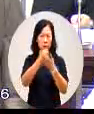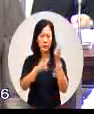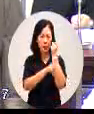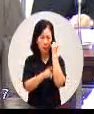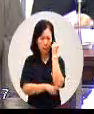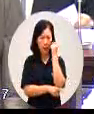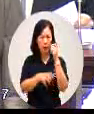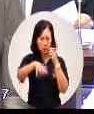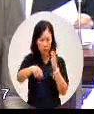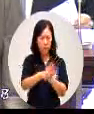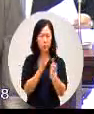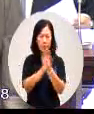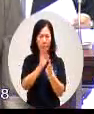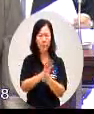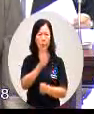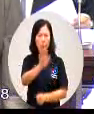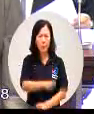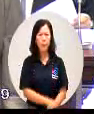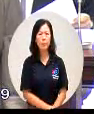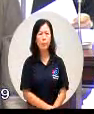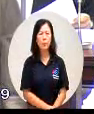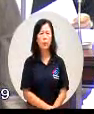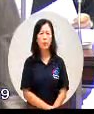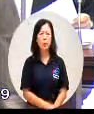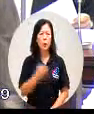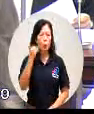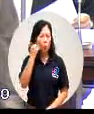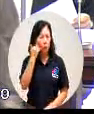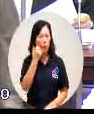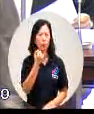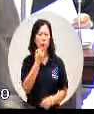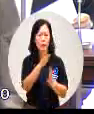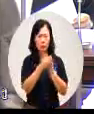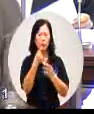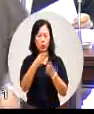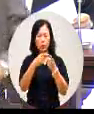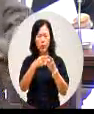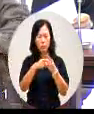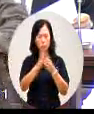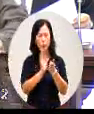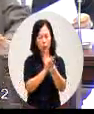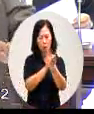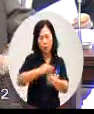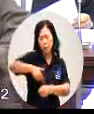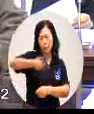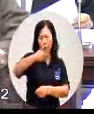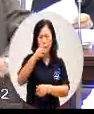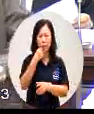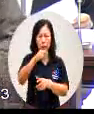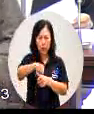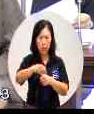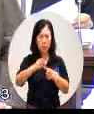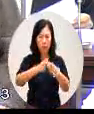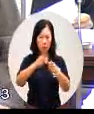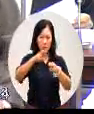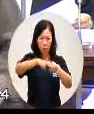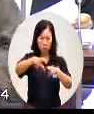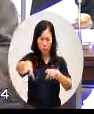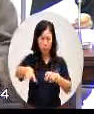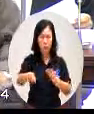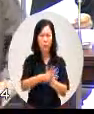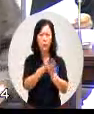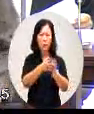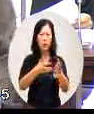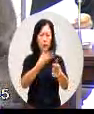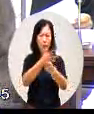来给帮忙一下？如果可以，我支持应该赶快把这个公共的场域啊，